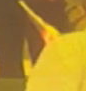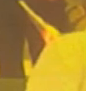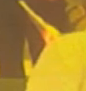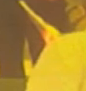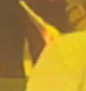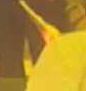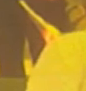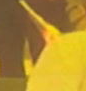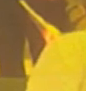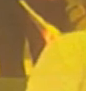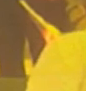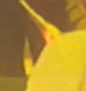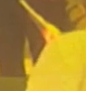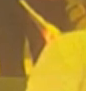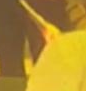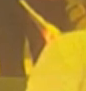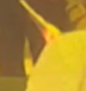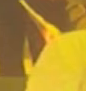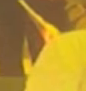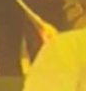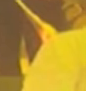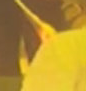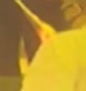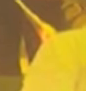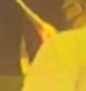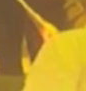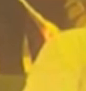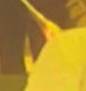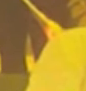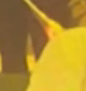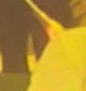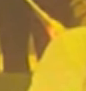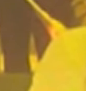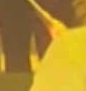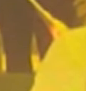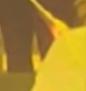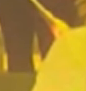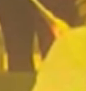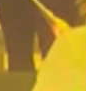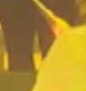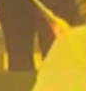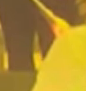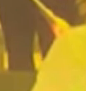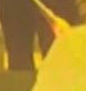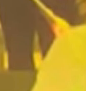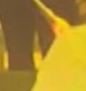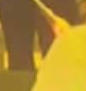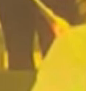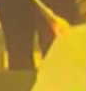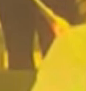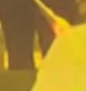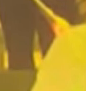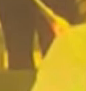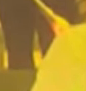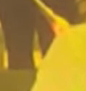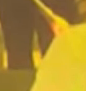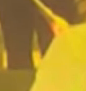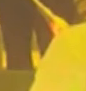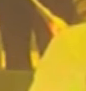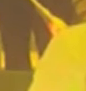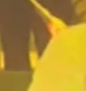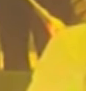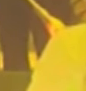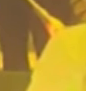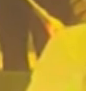bagi tahun ini. Alhamdulillah, masih lagi mengekalkan tema yang sama iaitu Malaysia Prihatin. Ini merupakan terjemahan dan juga tamsilan